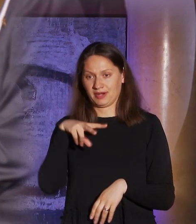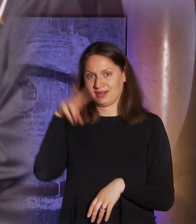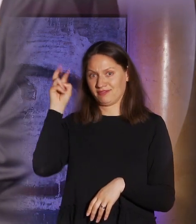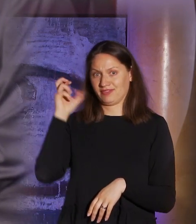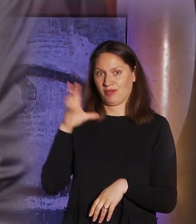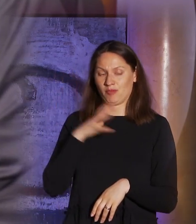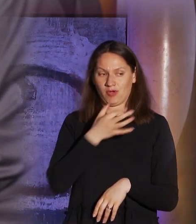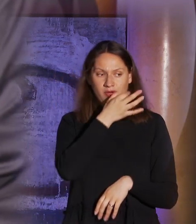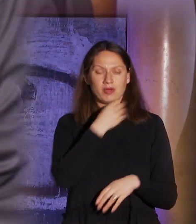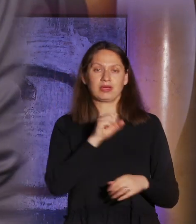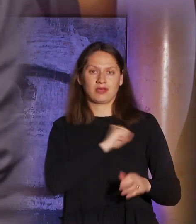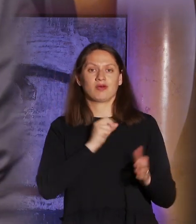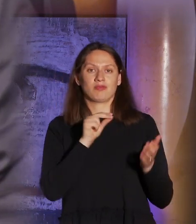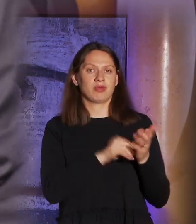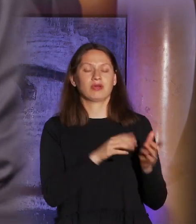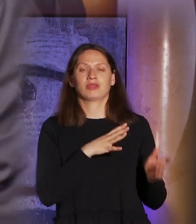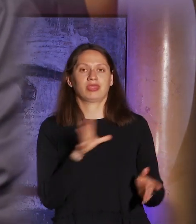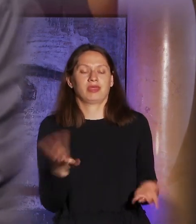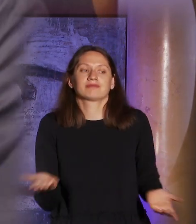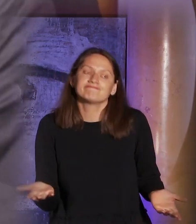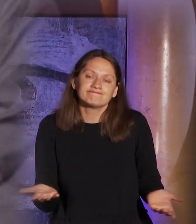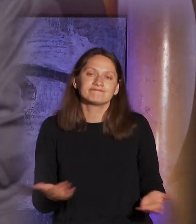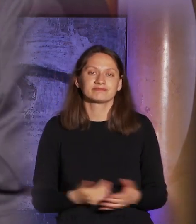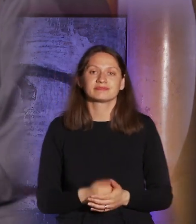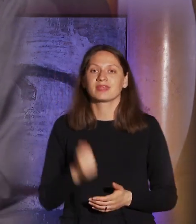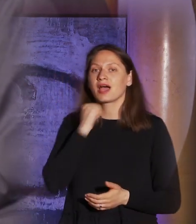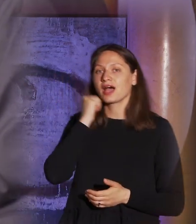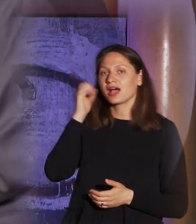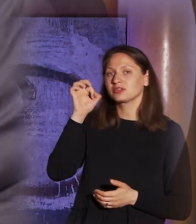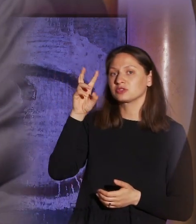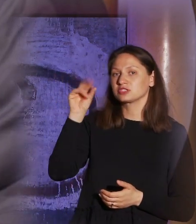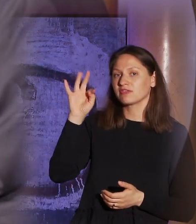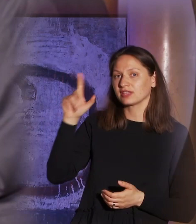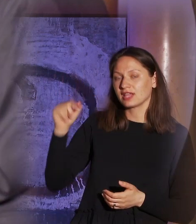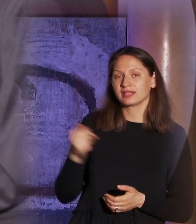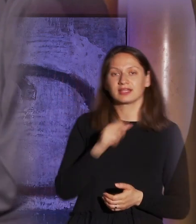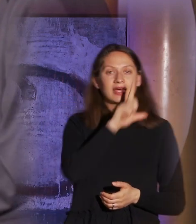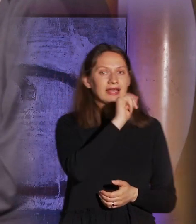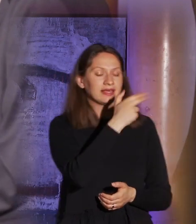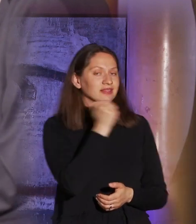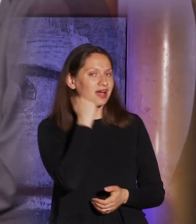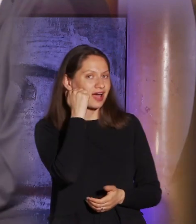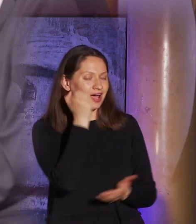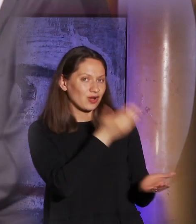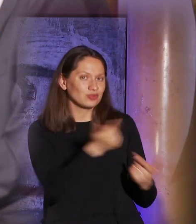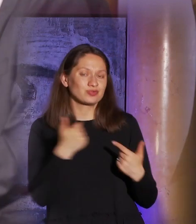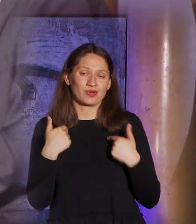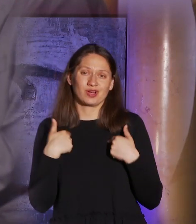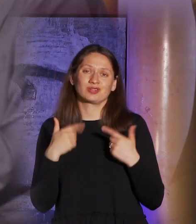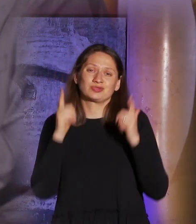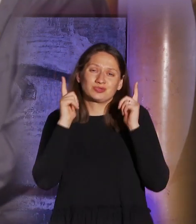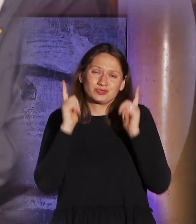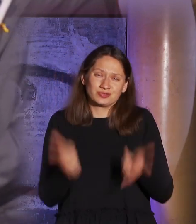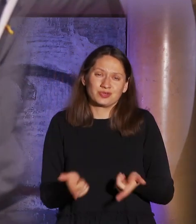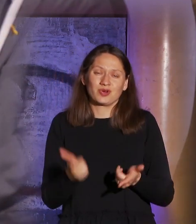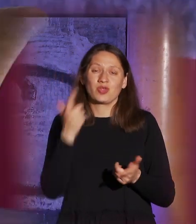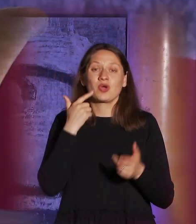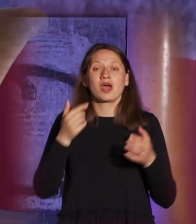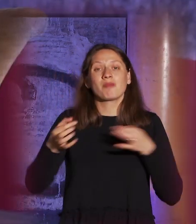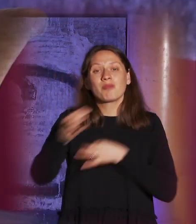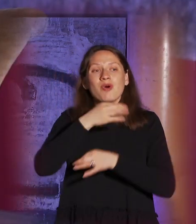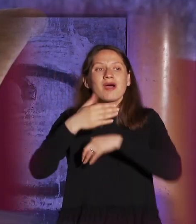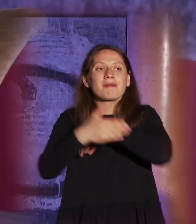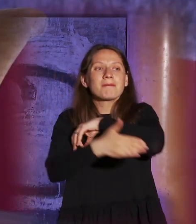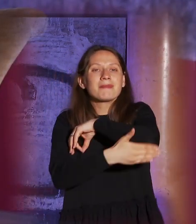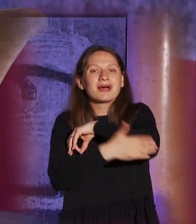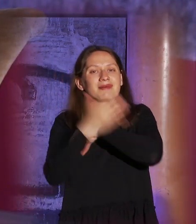savaites nutiko. Tai ačiū Svetlana, ačiū Lina ir aš iš tikrųjų noriu šitą pokalbį užbaigti